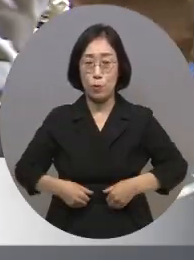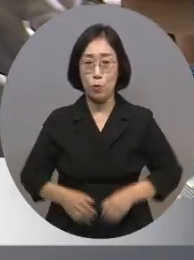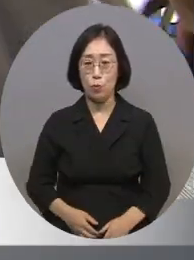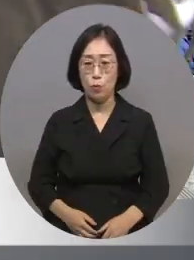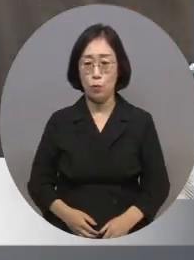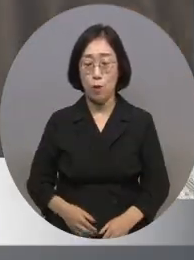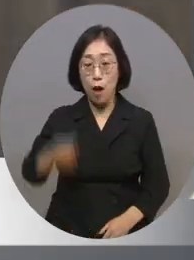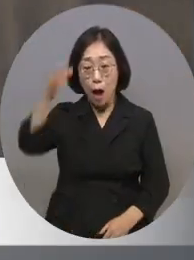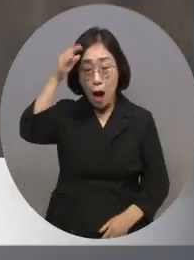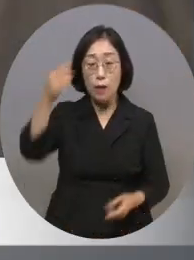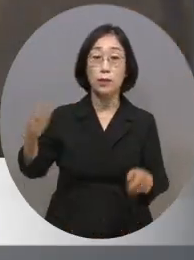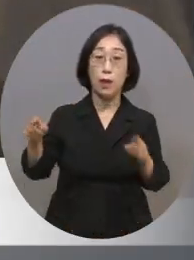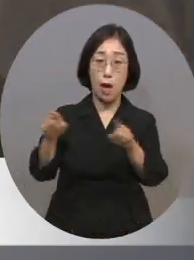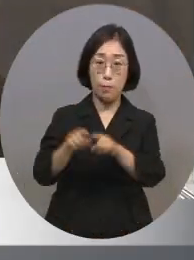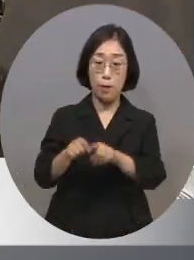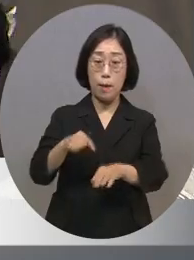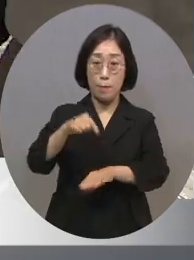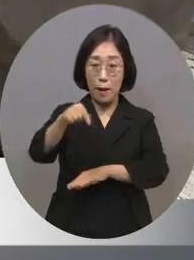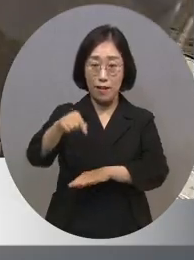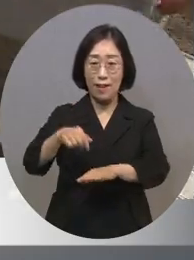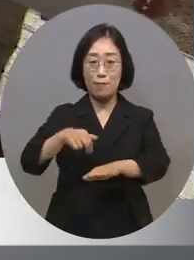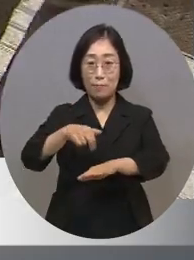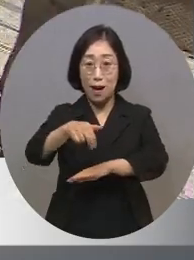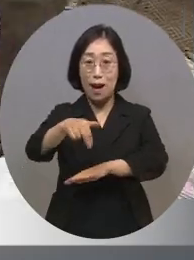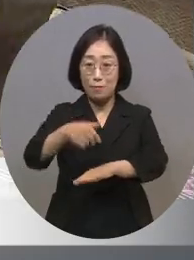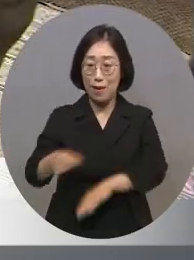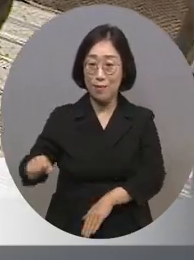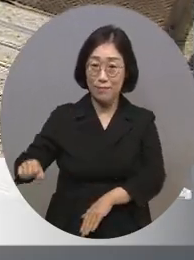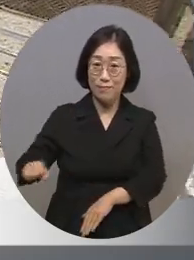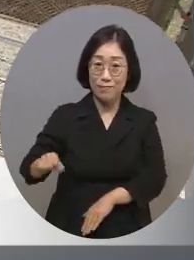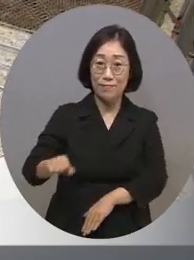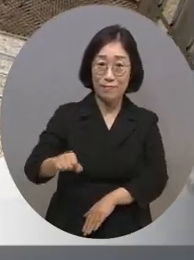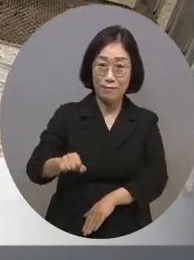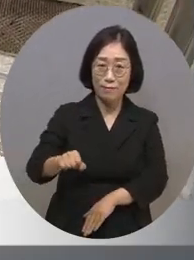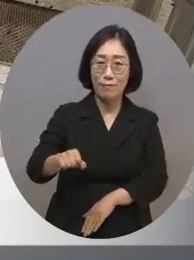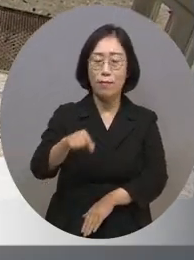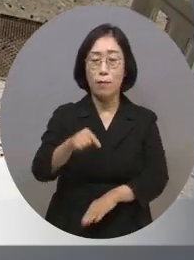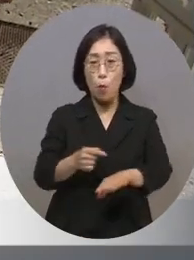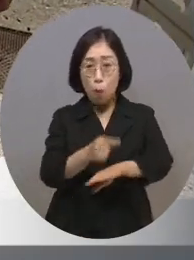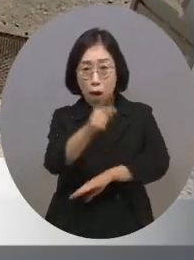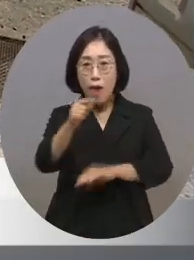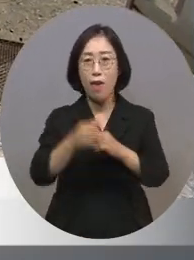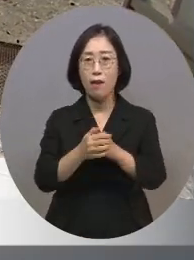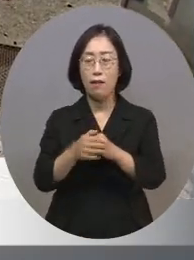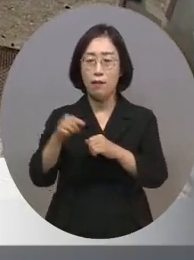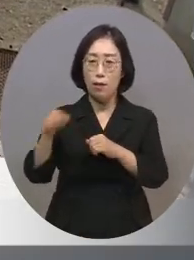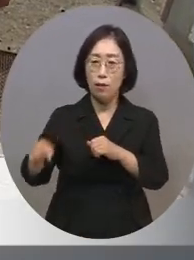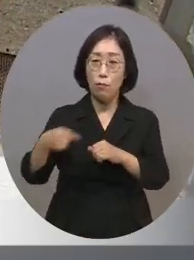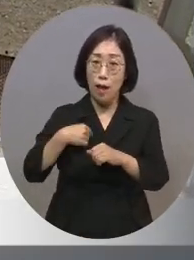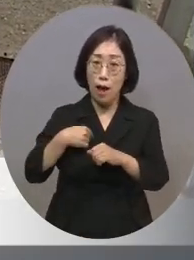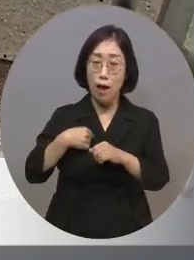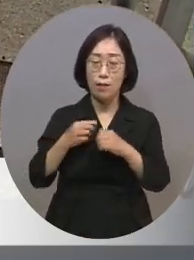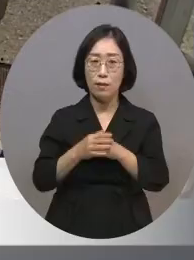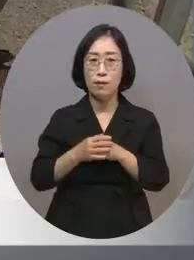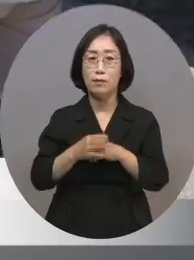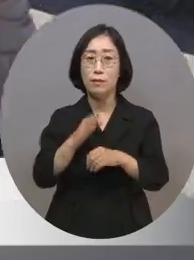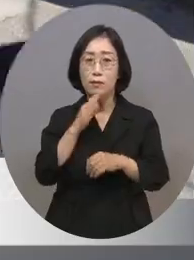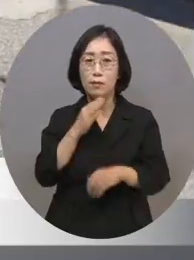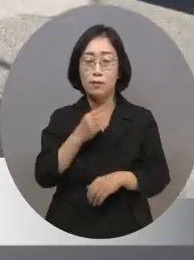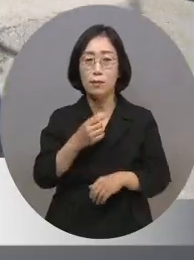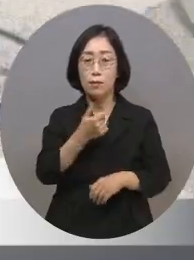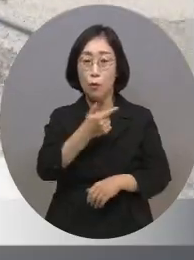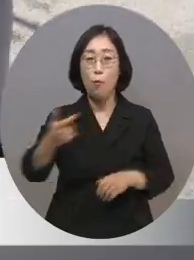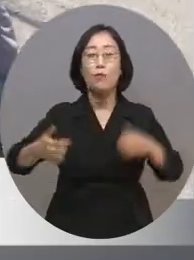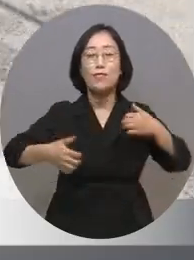안내견하고 밖에 나가서 함께 걷는 시간 이외의 시간들은 이 아이들은 저한테는 그냥 너무나